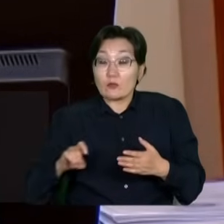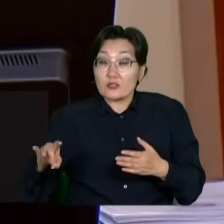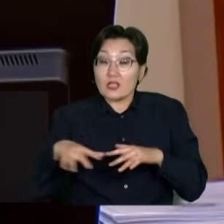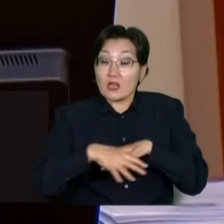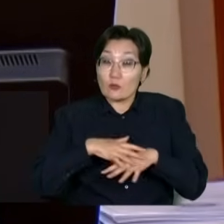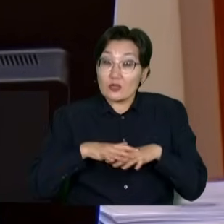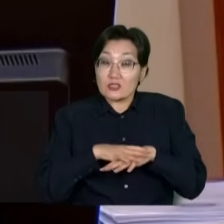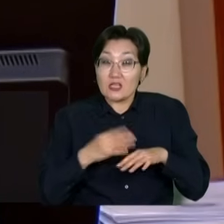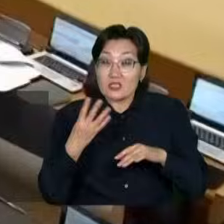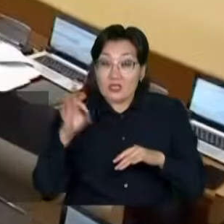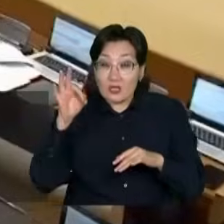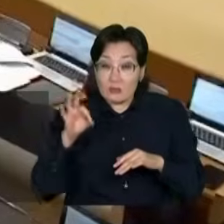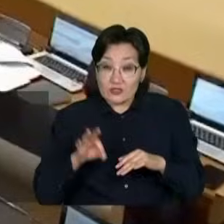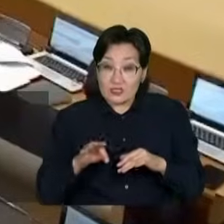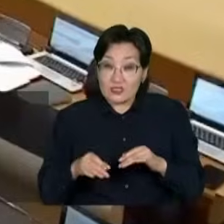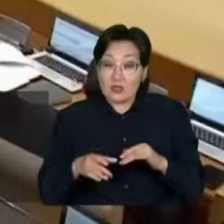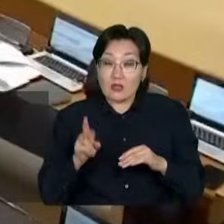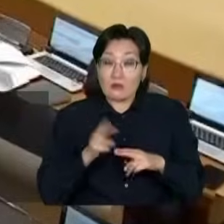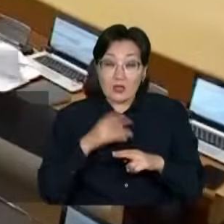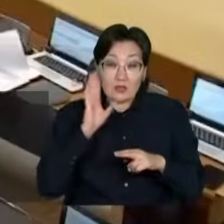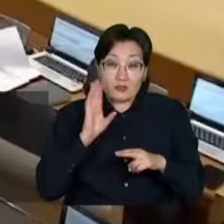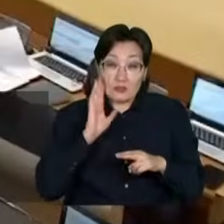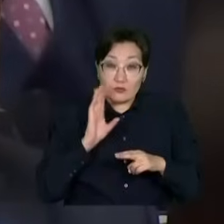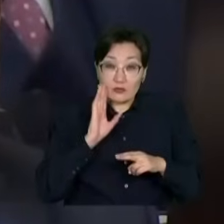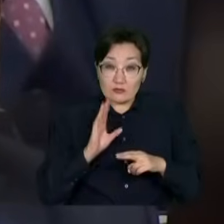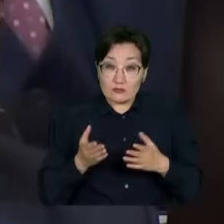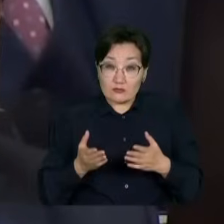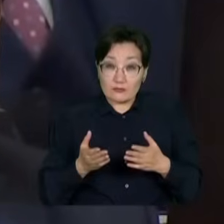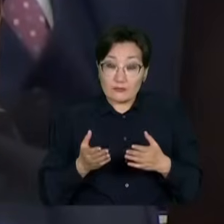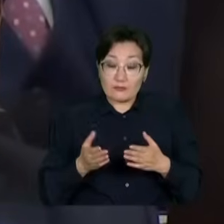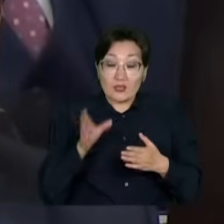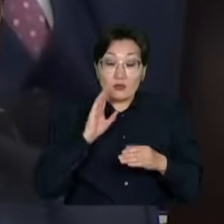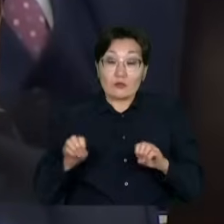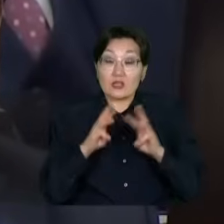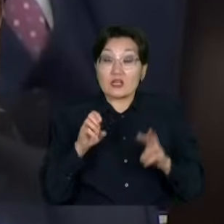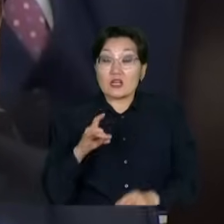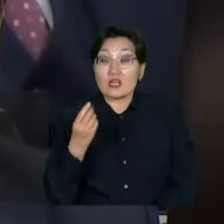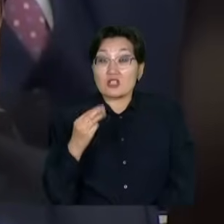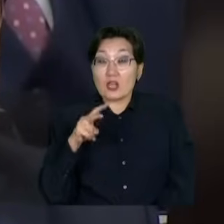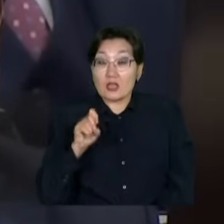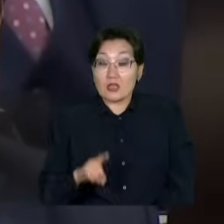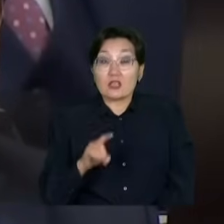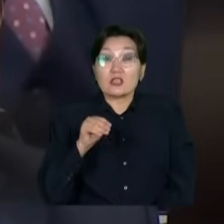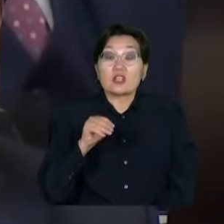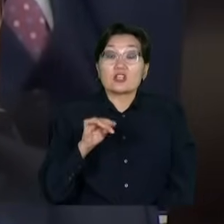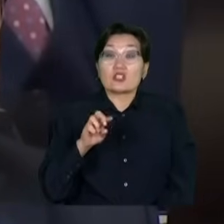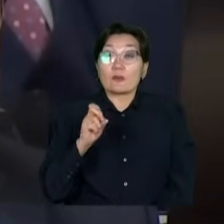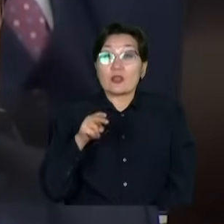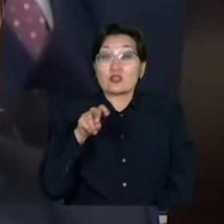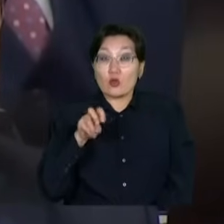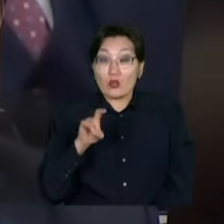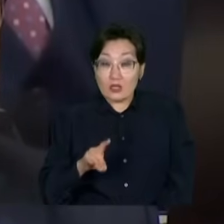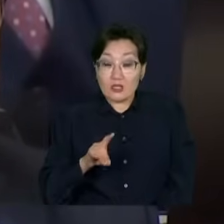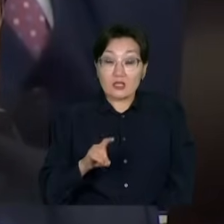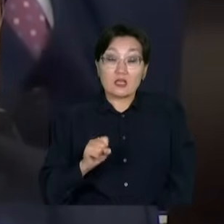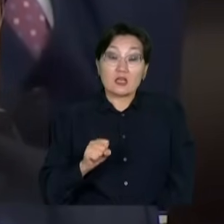бар болғаны 40% тіршілік нәрімен қамтылыпты. Мысалы, Аршал ауданы Жібек жолы, Целиноград ауданы Қараөткел